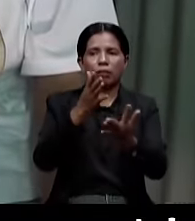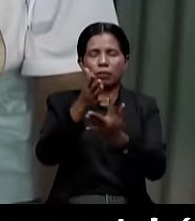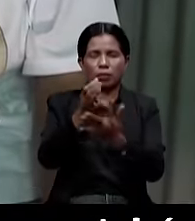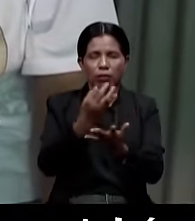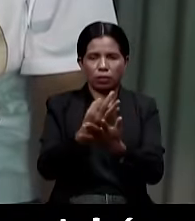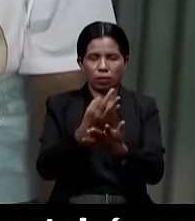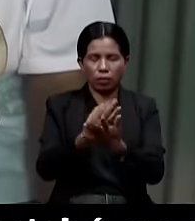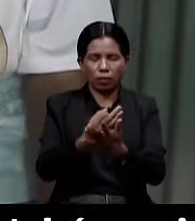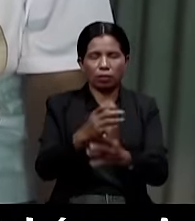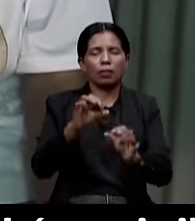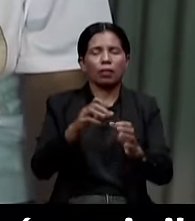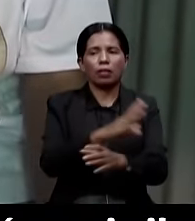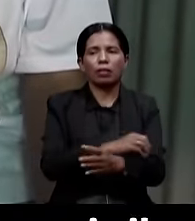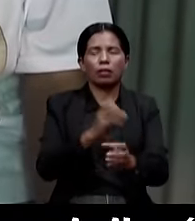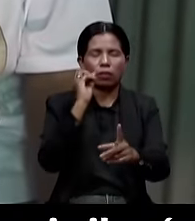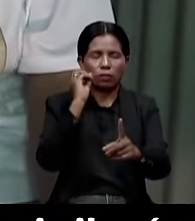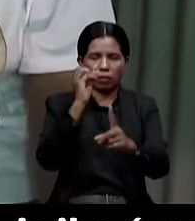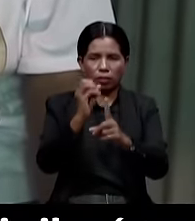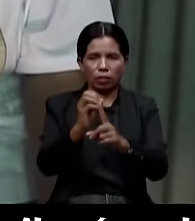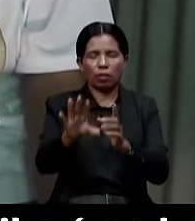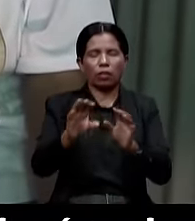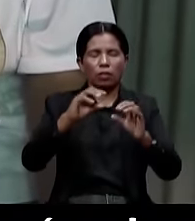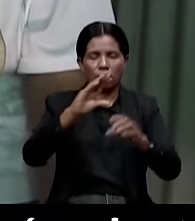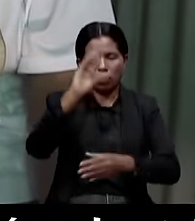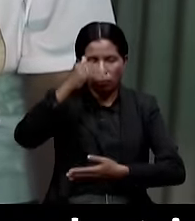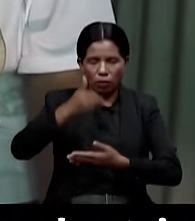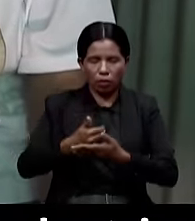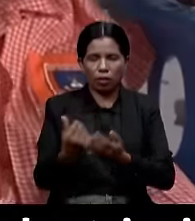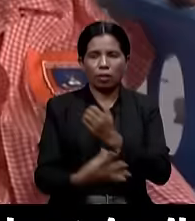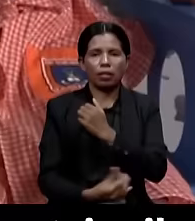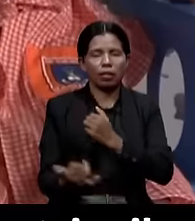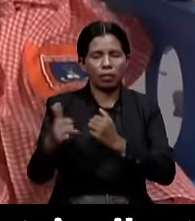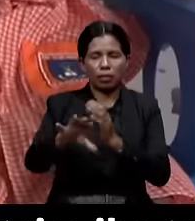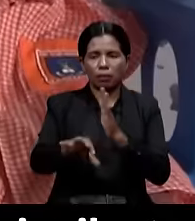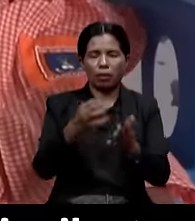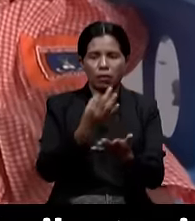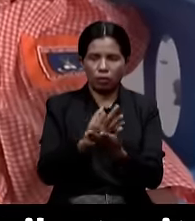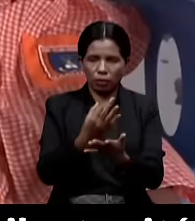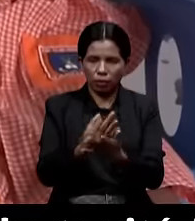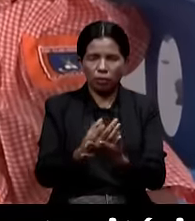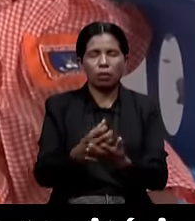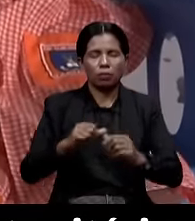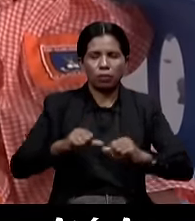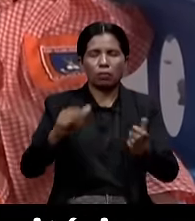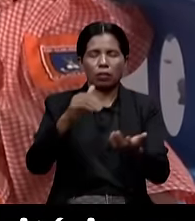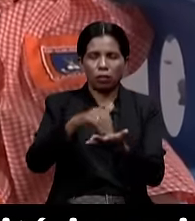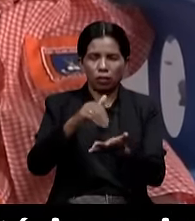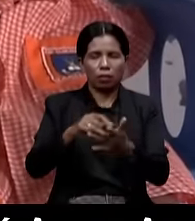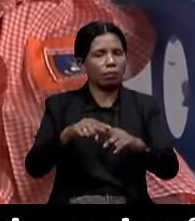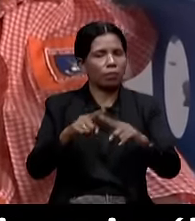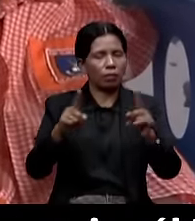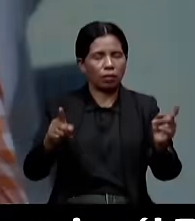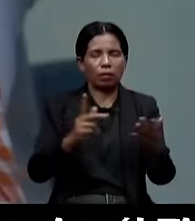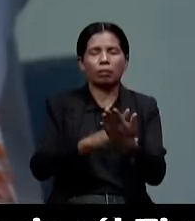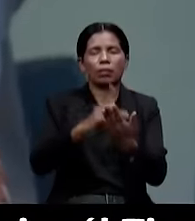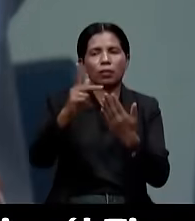subsidio vulnerável ho objetivo at uang kiak sira belhetan subsidio ho di continua sira ne estudo mai be